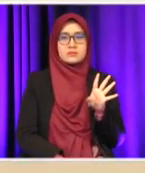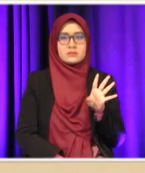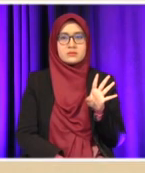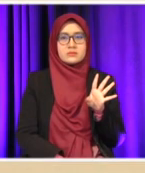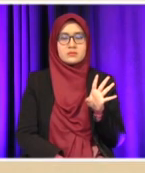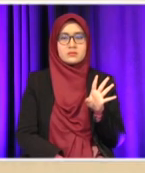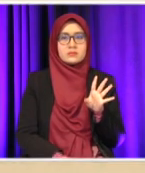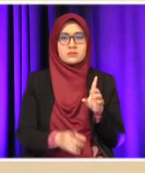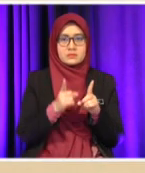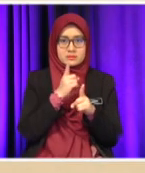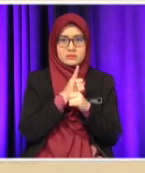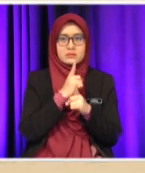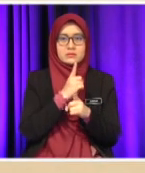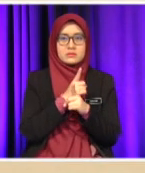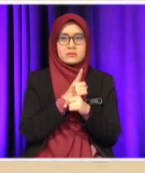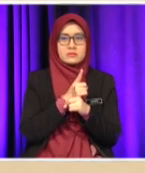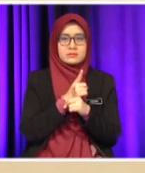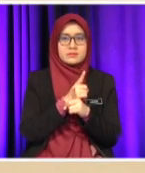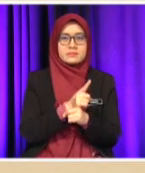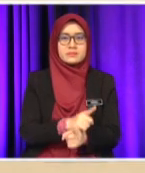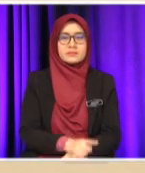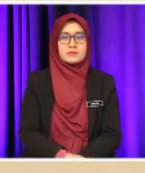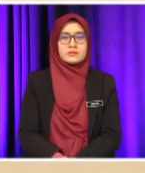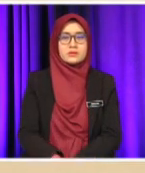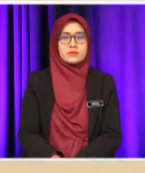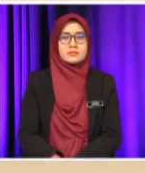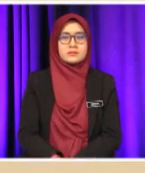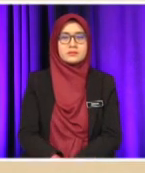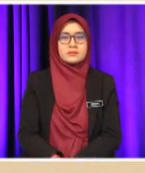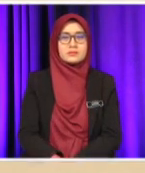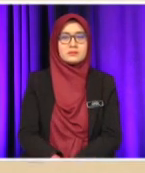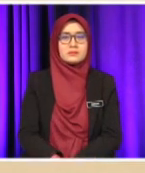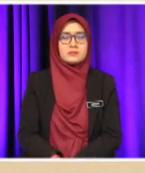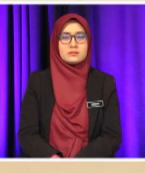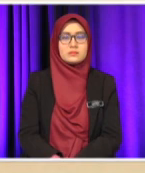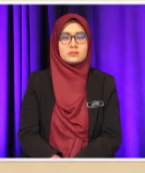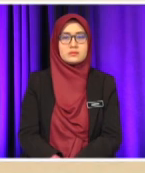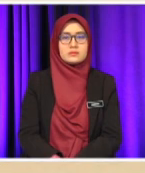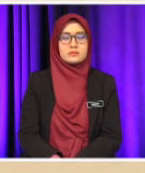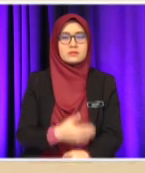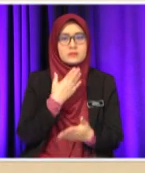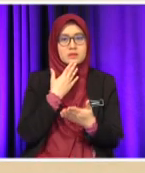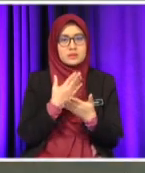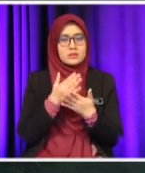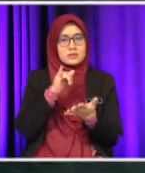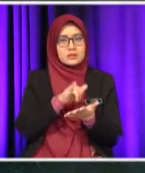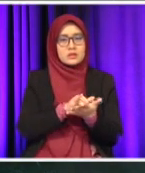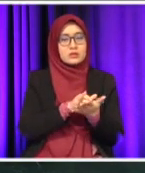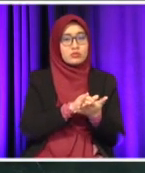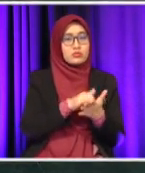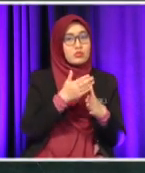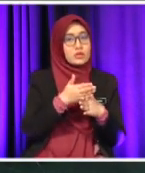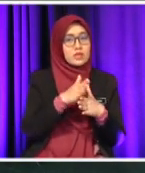bertelur namun juga untuk kayu hiasan tadi oke baik jadi itu antara